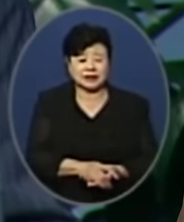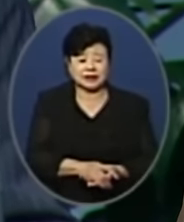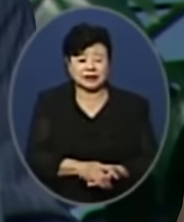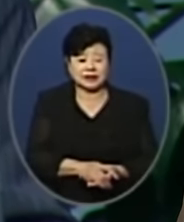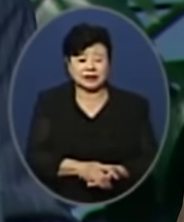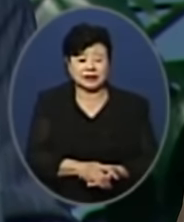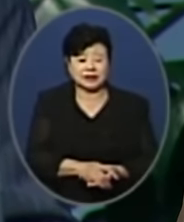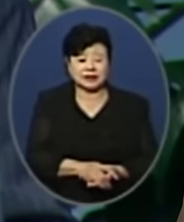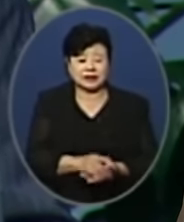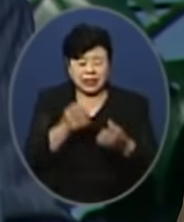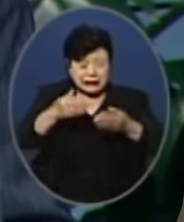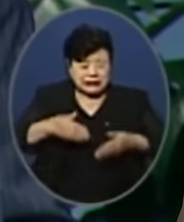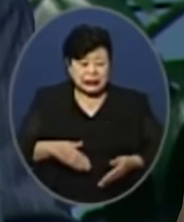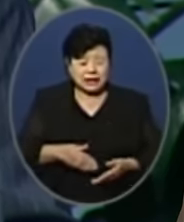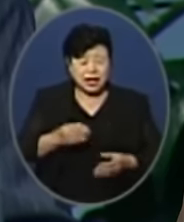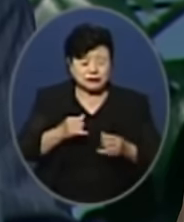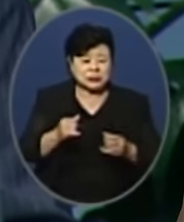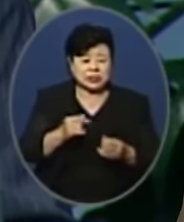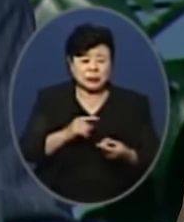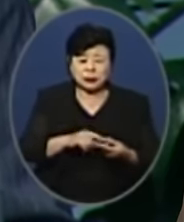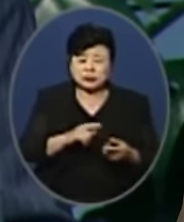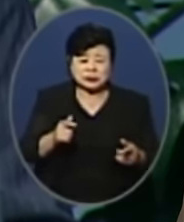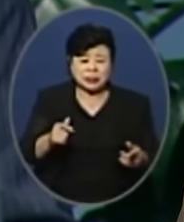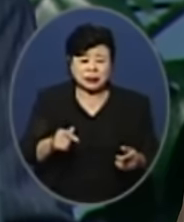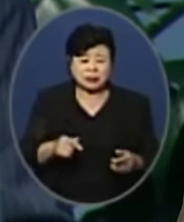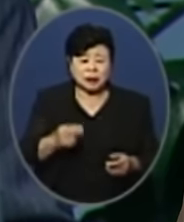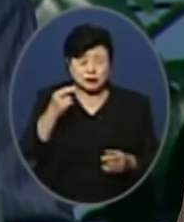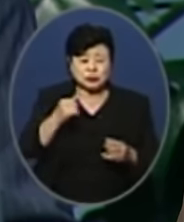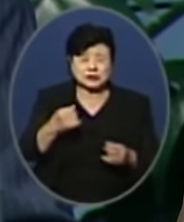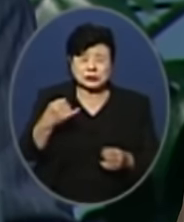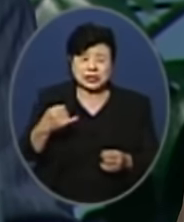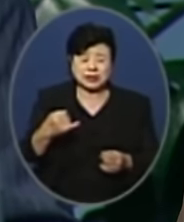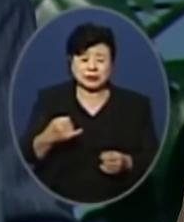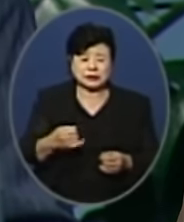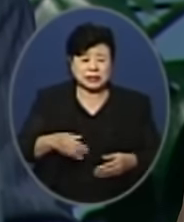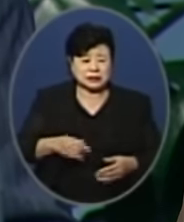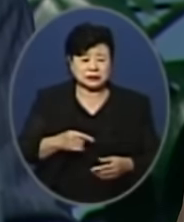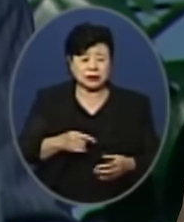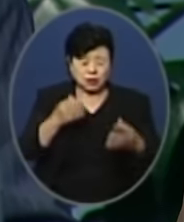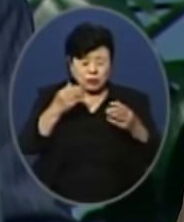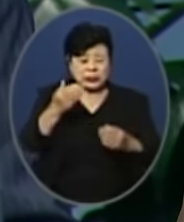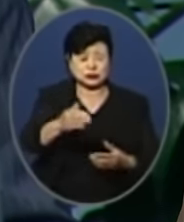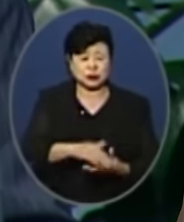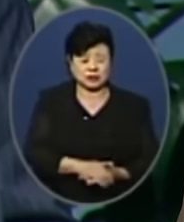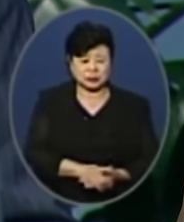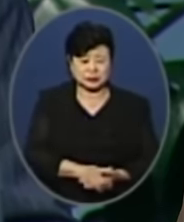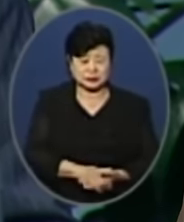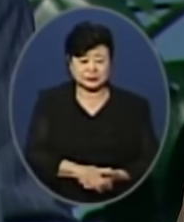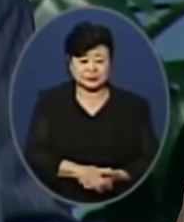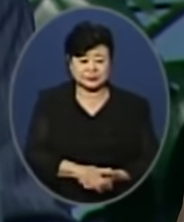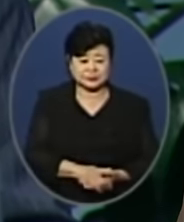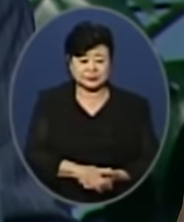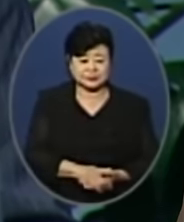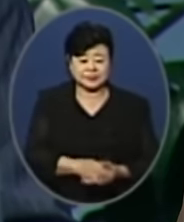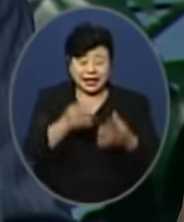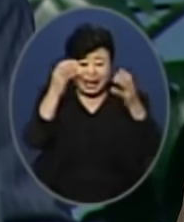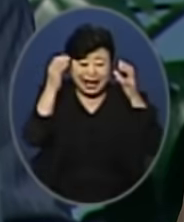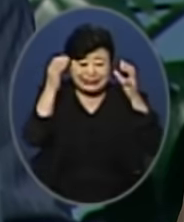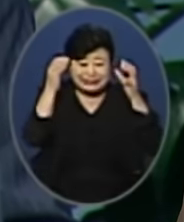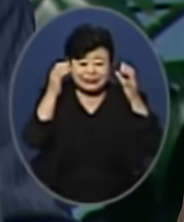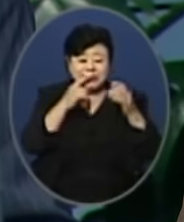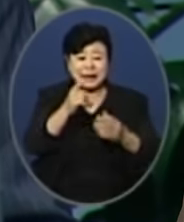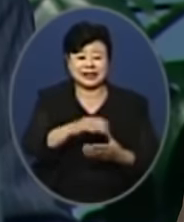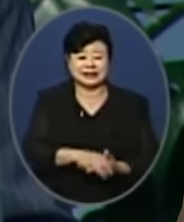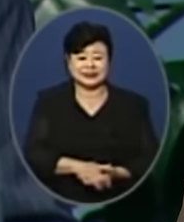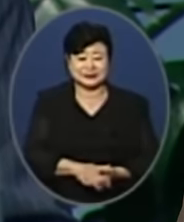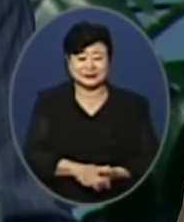이렇게 애를 낳으면 한국 사람같이 낳지 않고 서양 사람같이 낳아가지고서 고생을 시키느냐. 그 애들이 하는 말이,